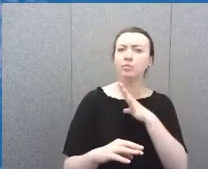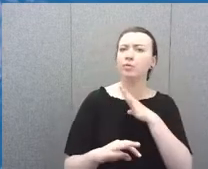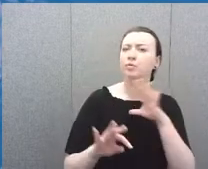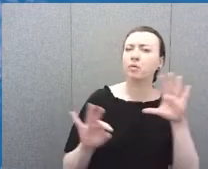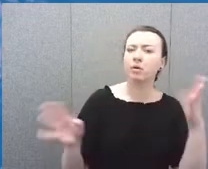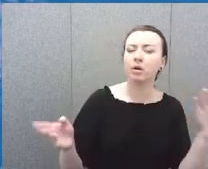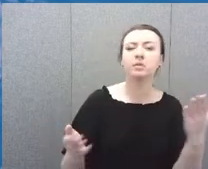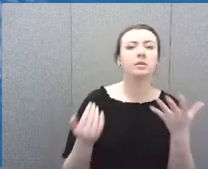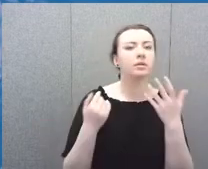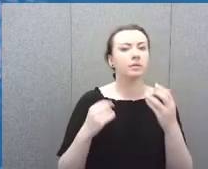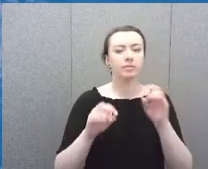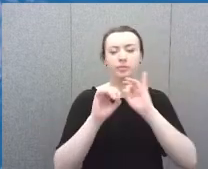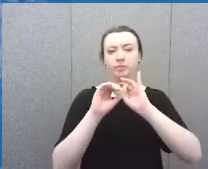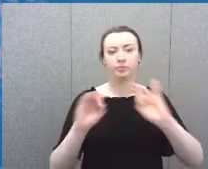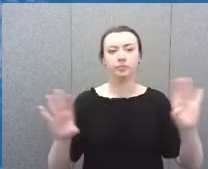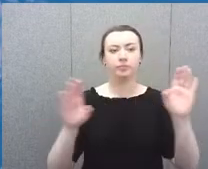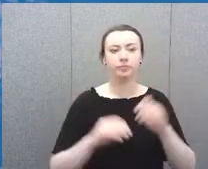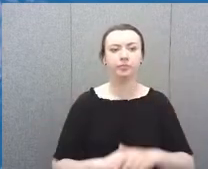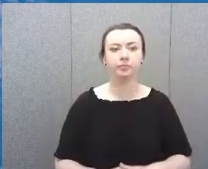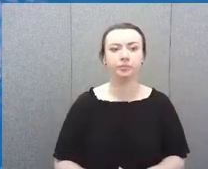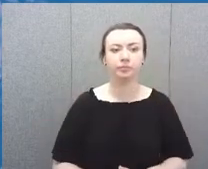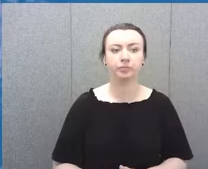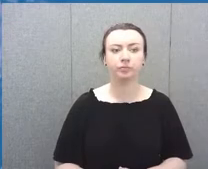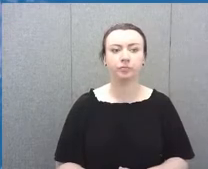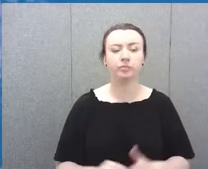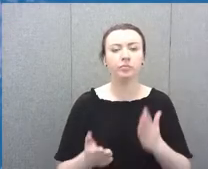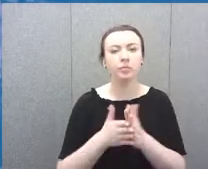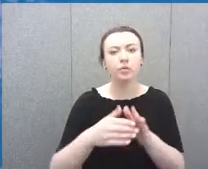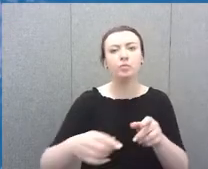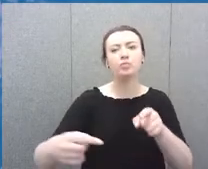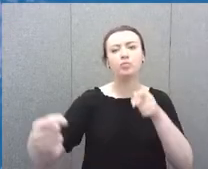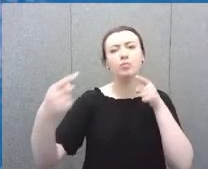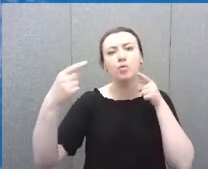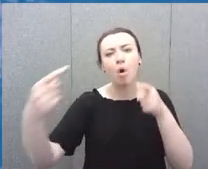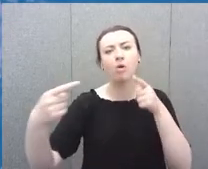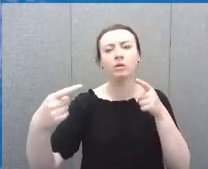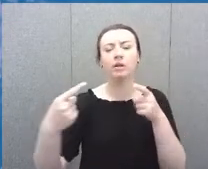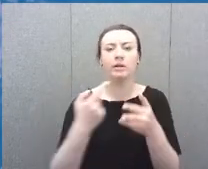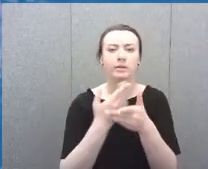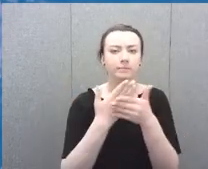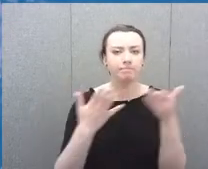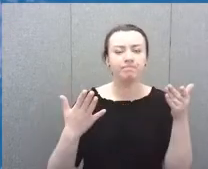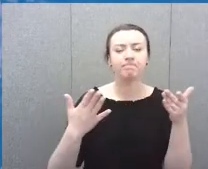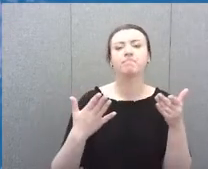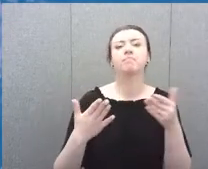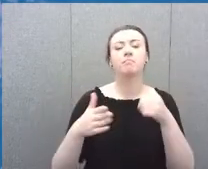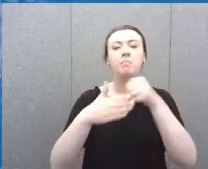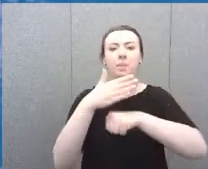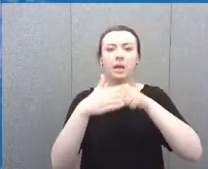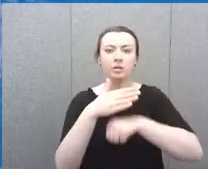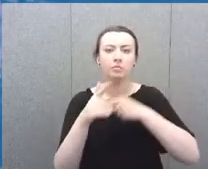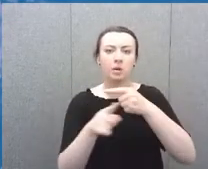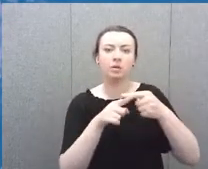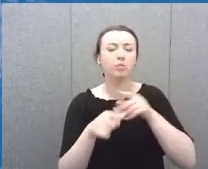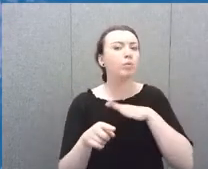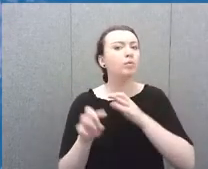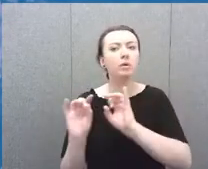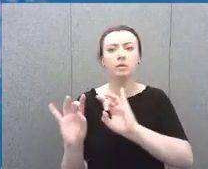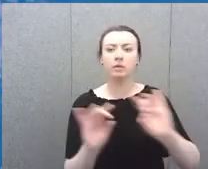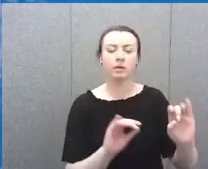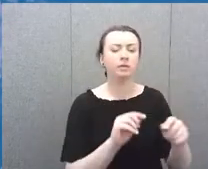происходило в Беларуси, потому что то деятельность была очень диверсифицирована. Я только несколько